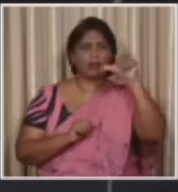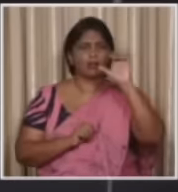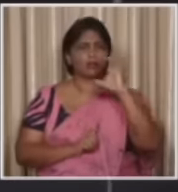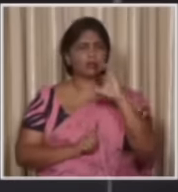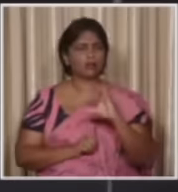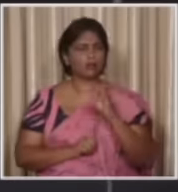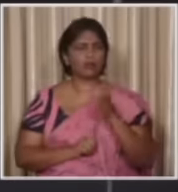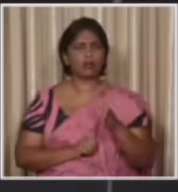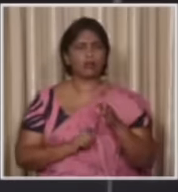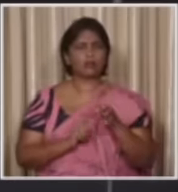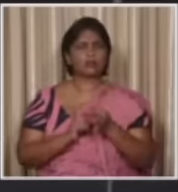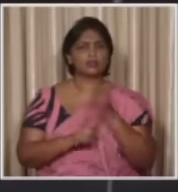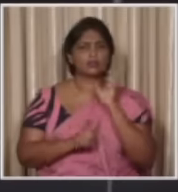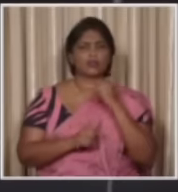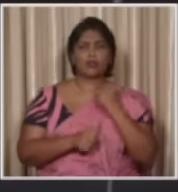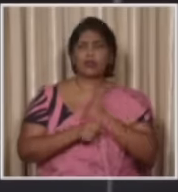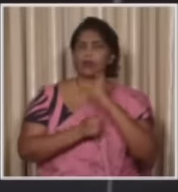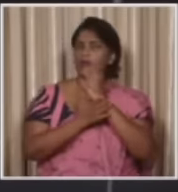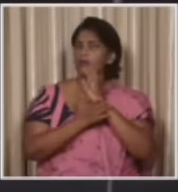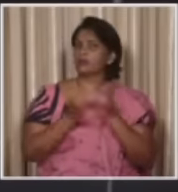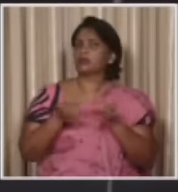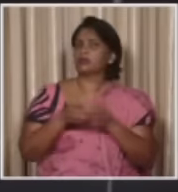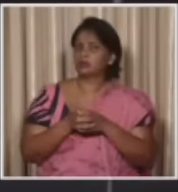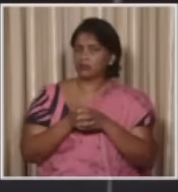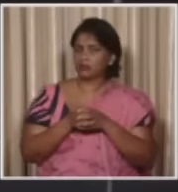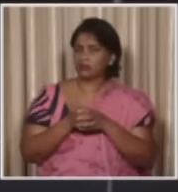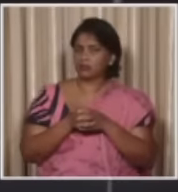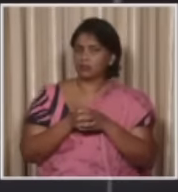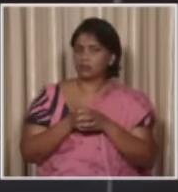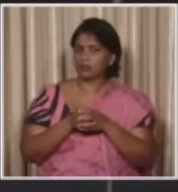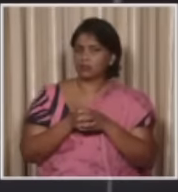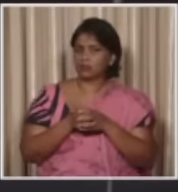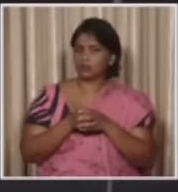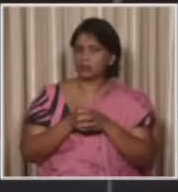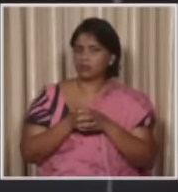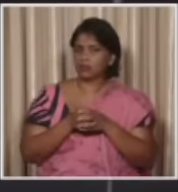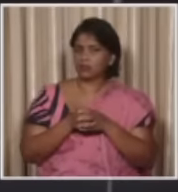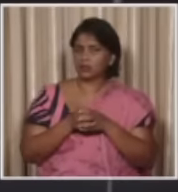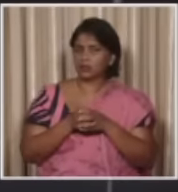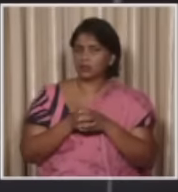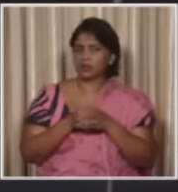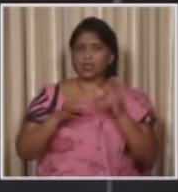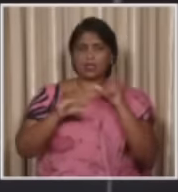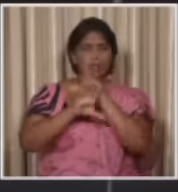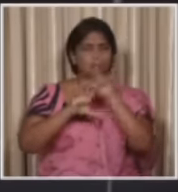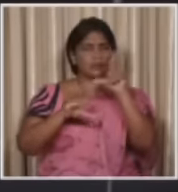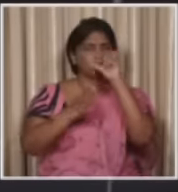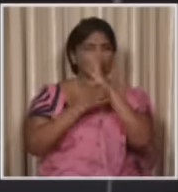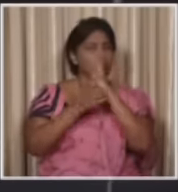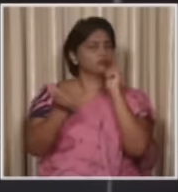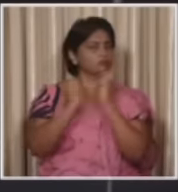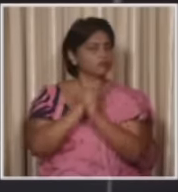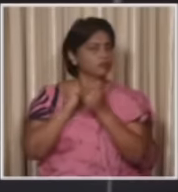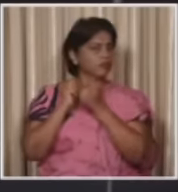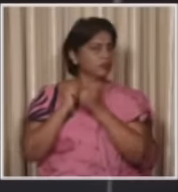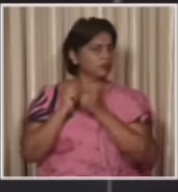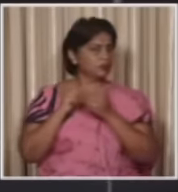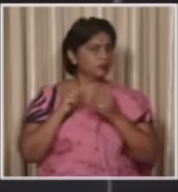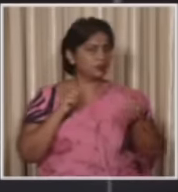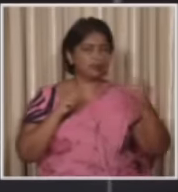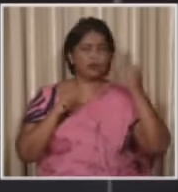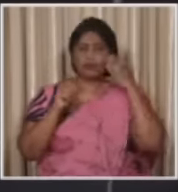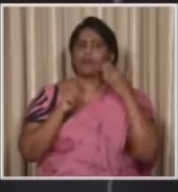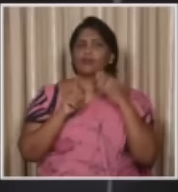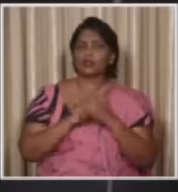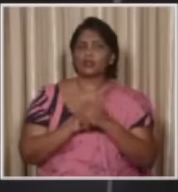දාලා තින්නේ විධායකයේ යටතේ අන්තිම ව්‍යවස්ථා සභාව මේ 17 වෙනි සංශෝධන ඉඳලා දිගටම මේ විකාශනය